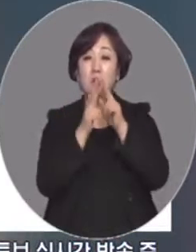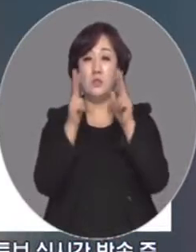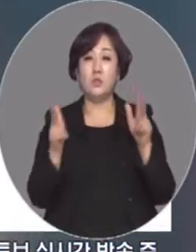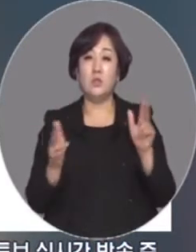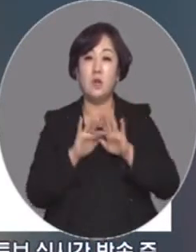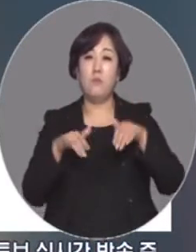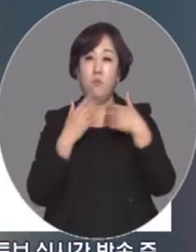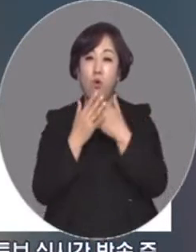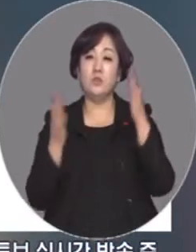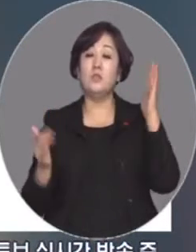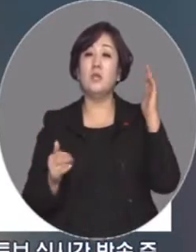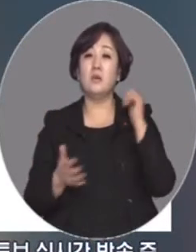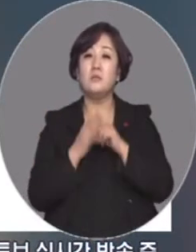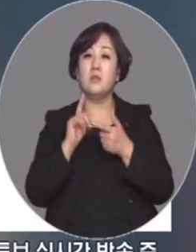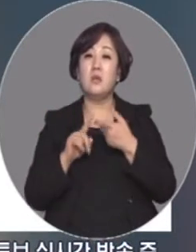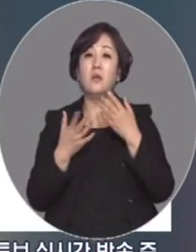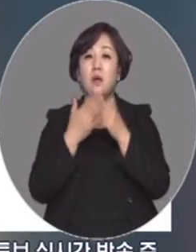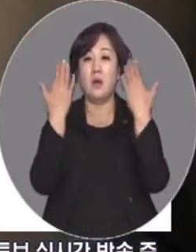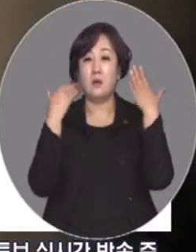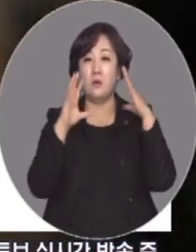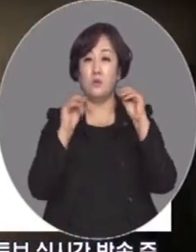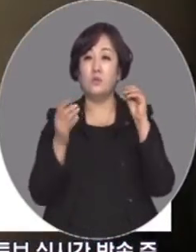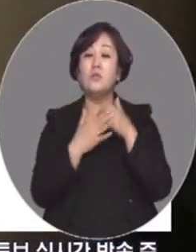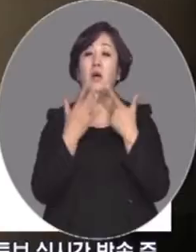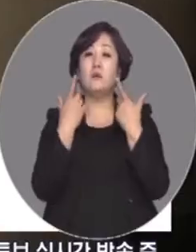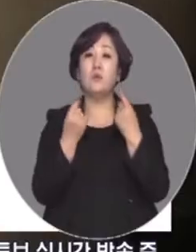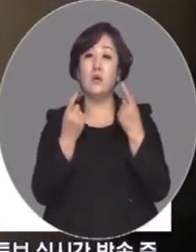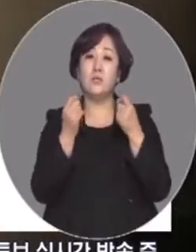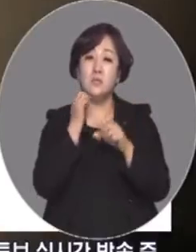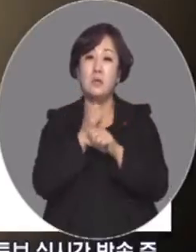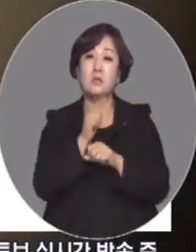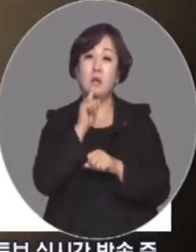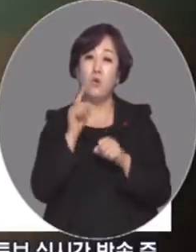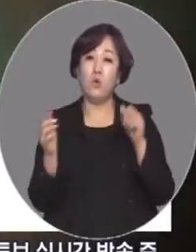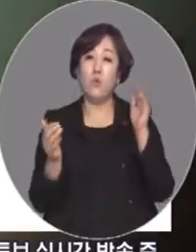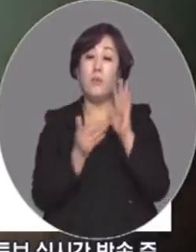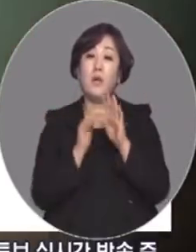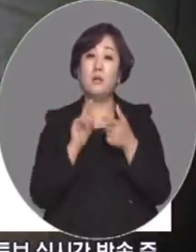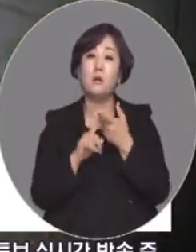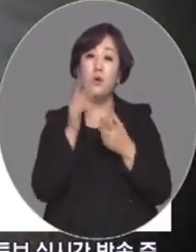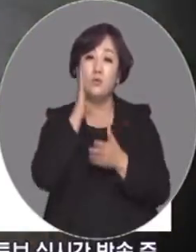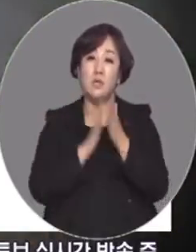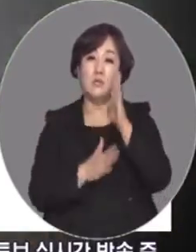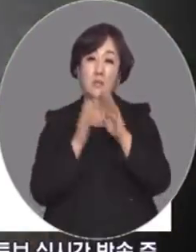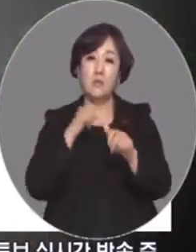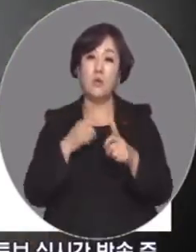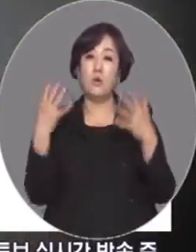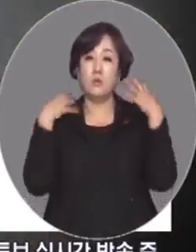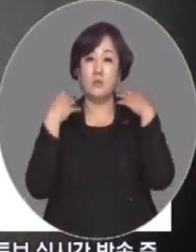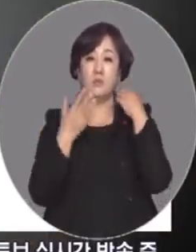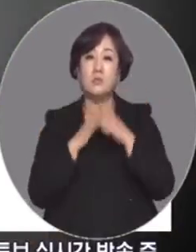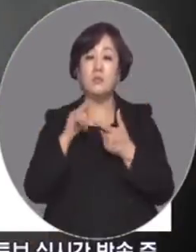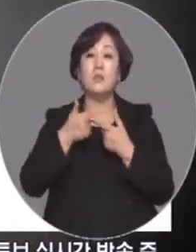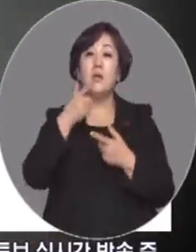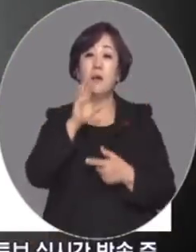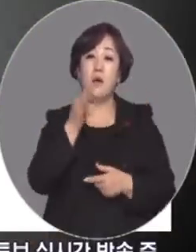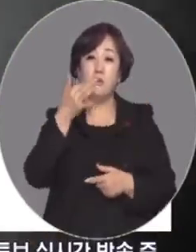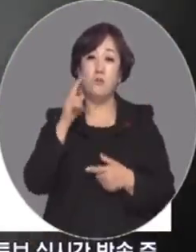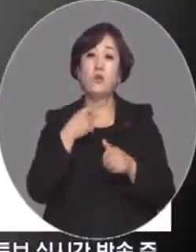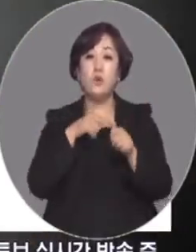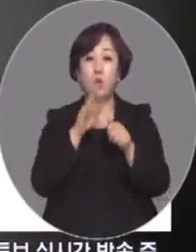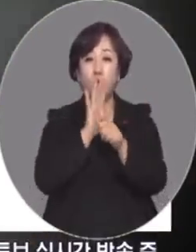전교생 에 대한 등교 중단 조치를 병행한다 고 덧붙였습니다 울산시 귤 청구와 각 강북교육지원청